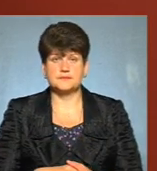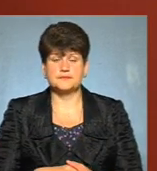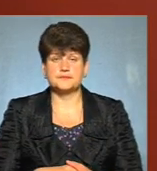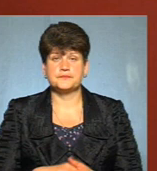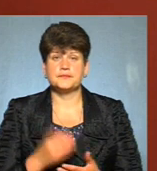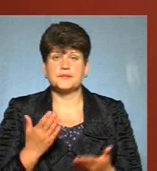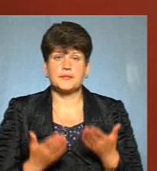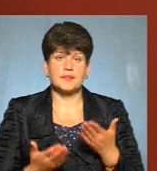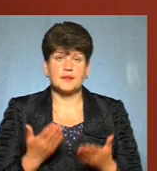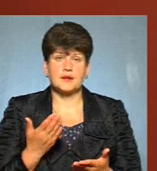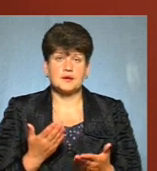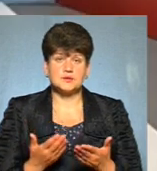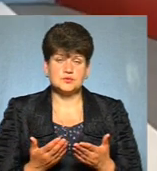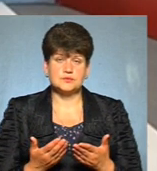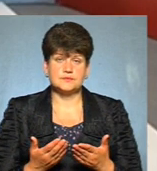Якщо